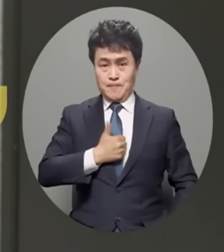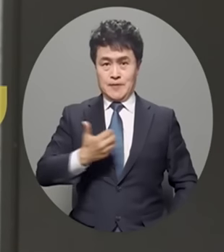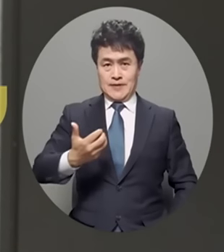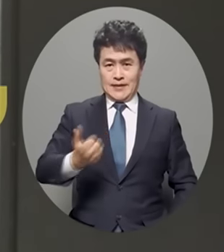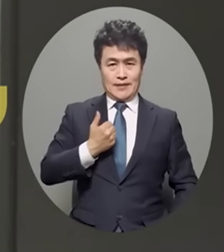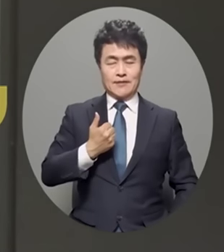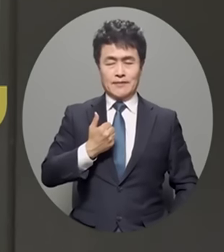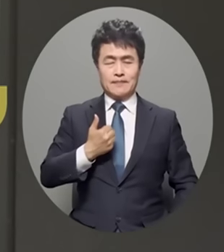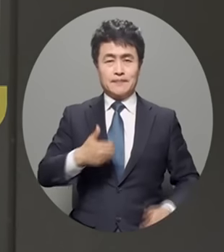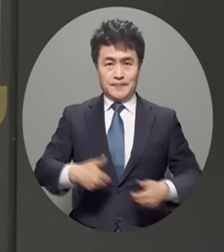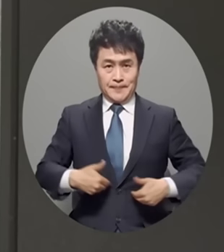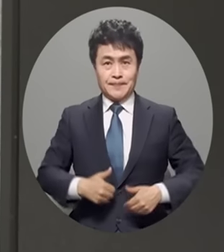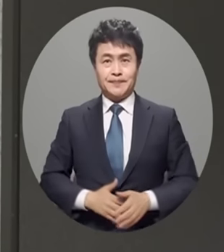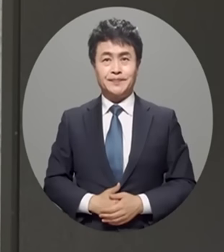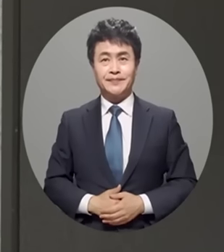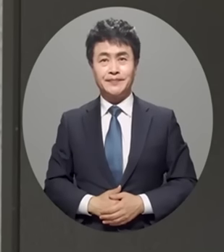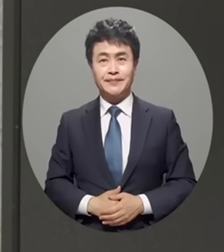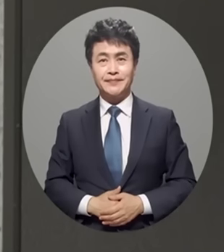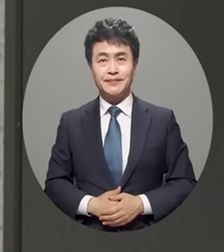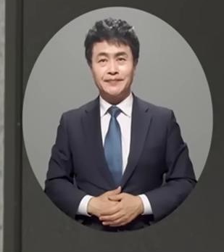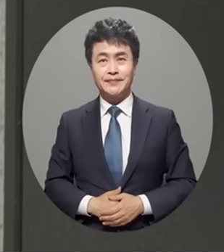말아라.